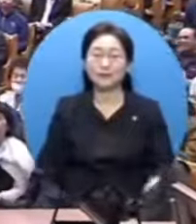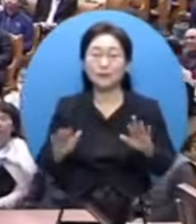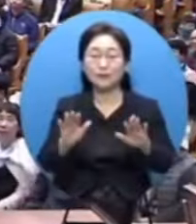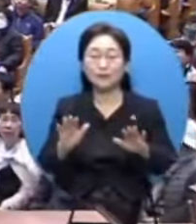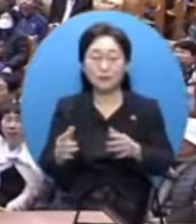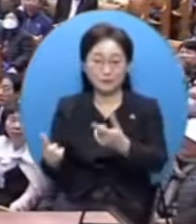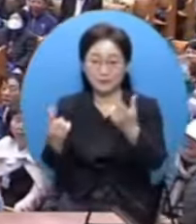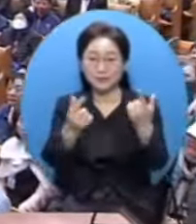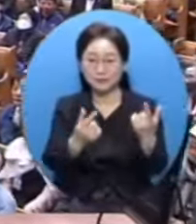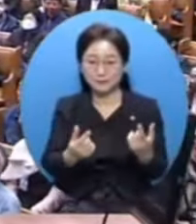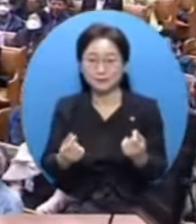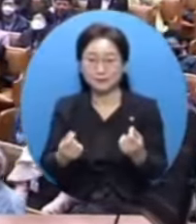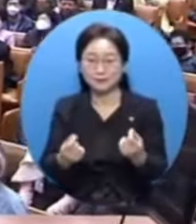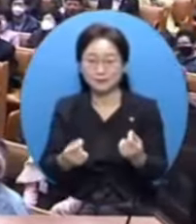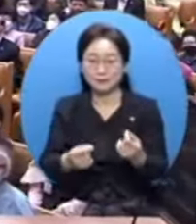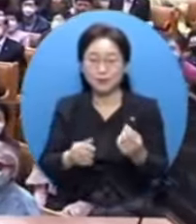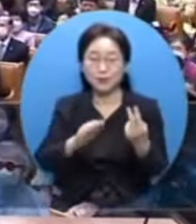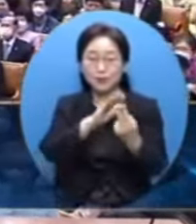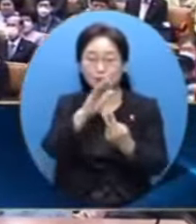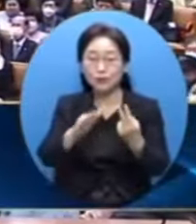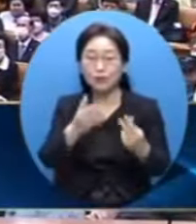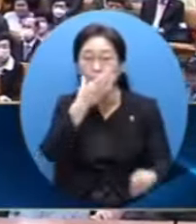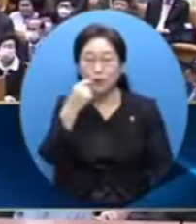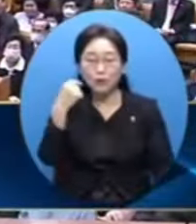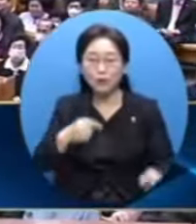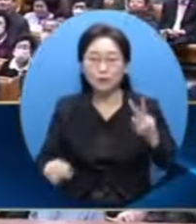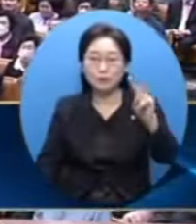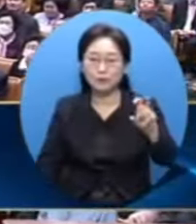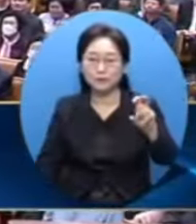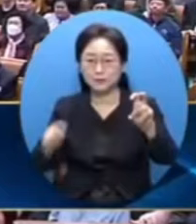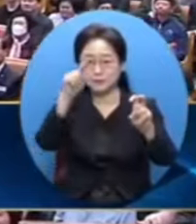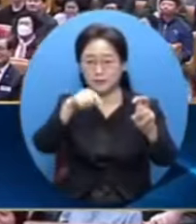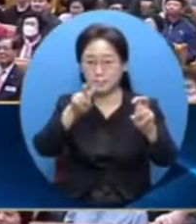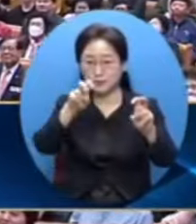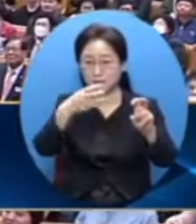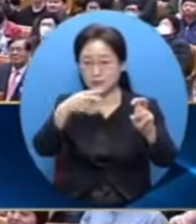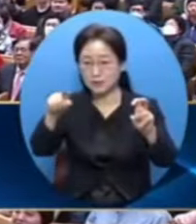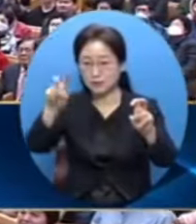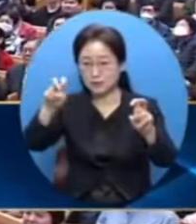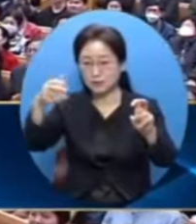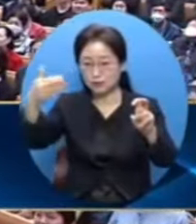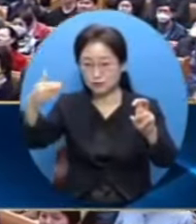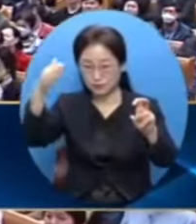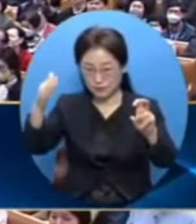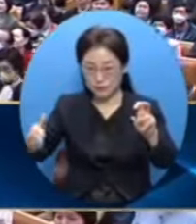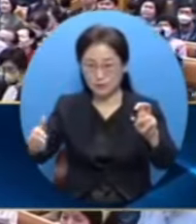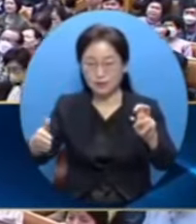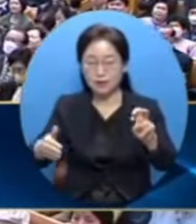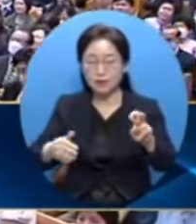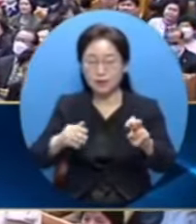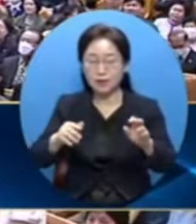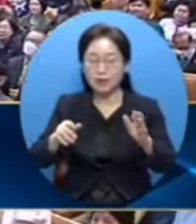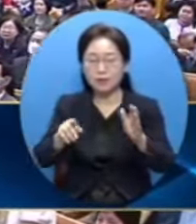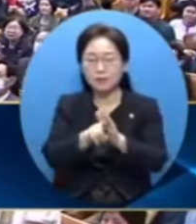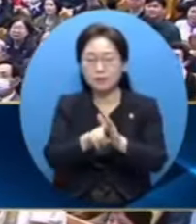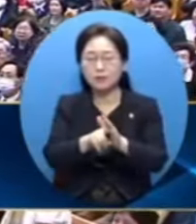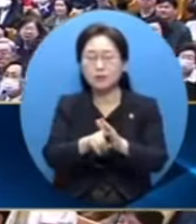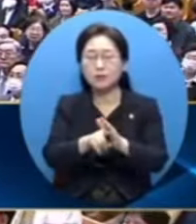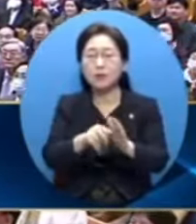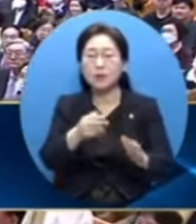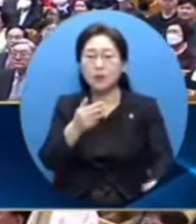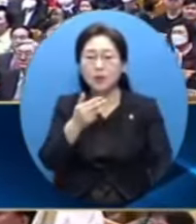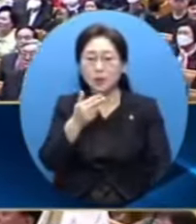오늘 전 여러분과 함께 요한복음 20장 24절로 29절을 본문으로 하여서 불신앙을 극복하라 이와